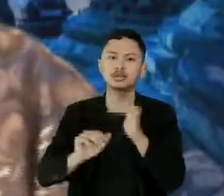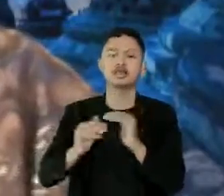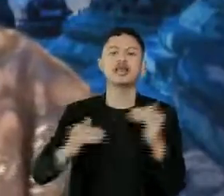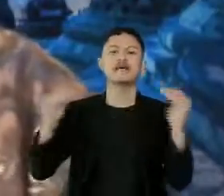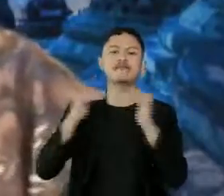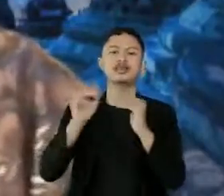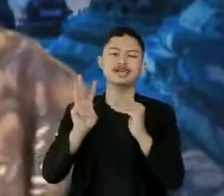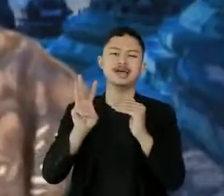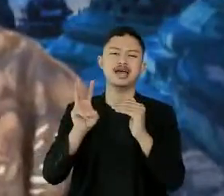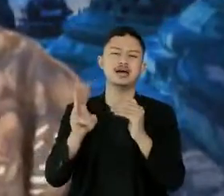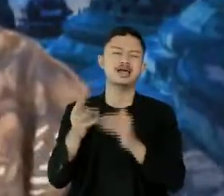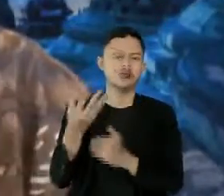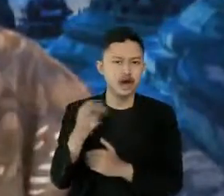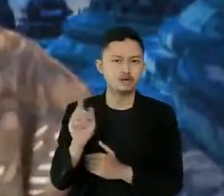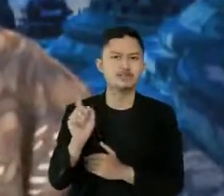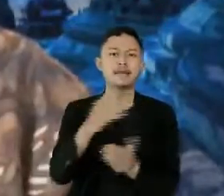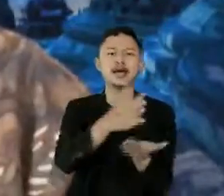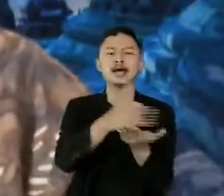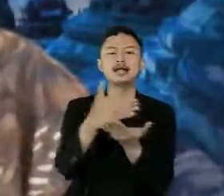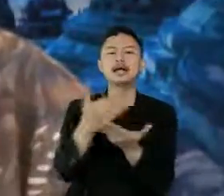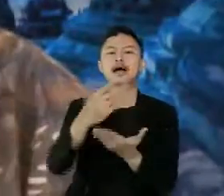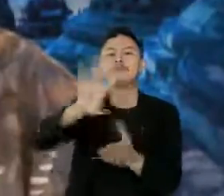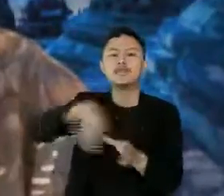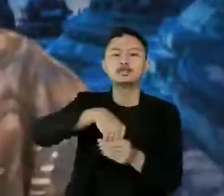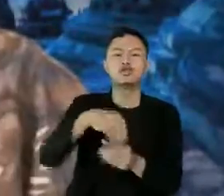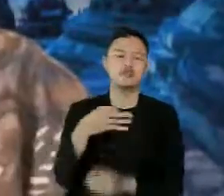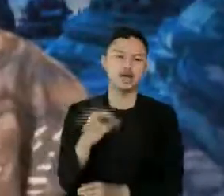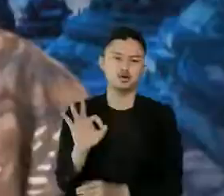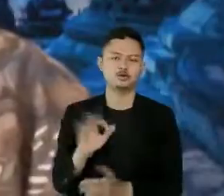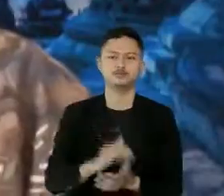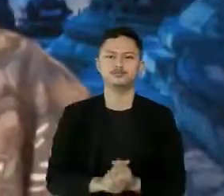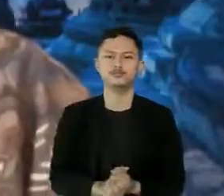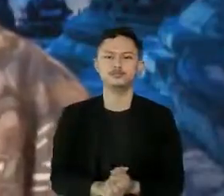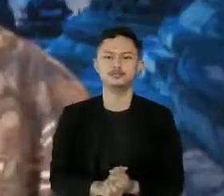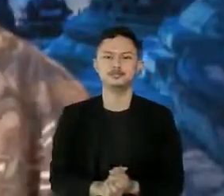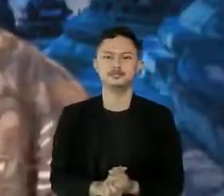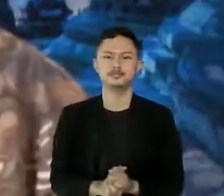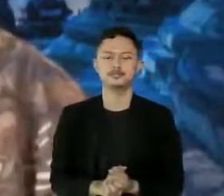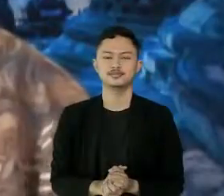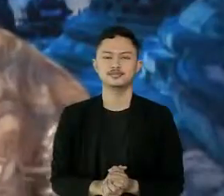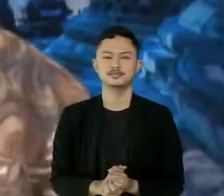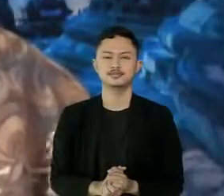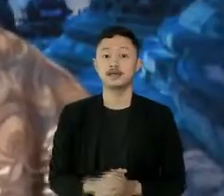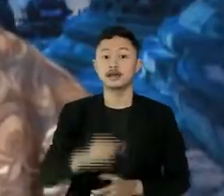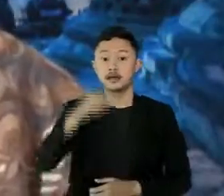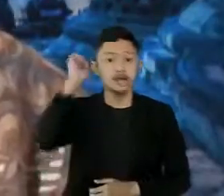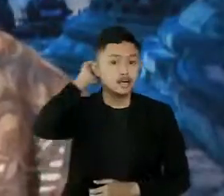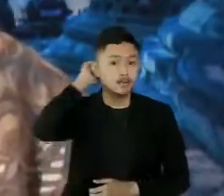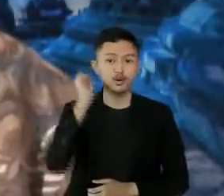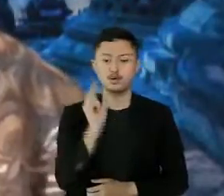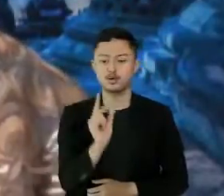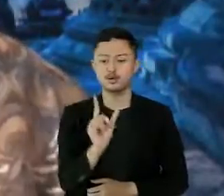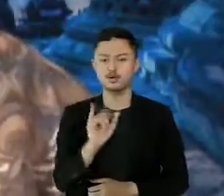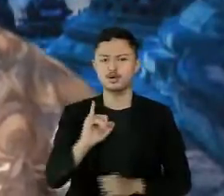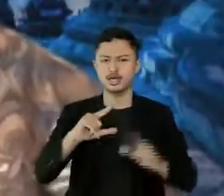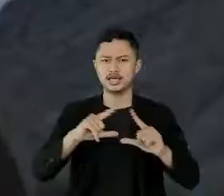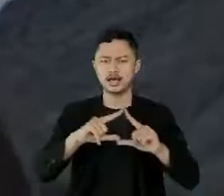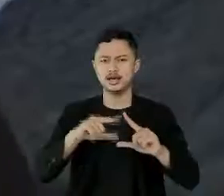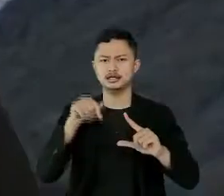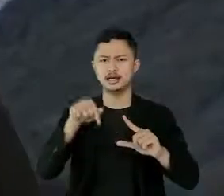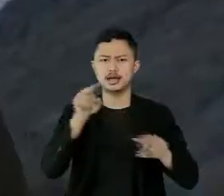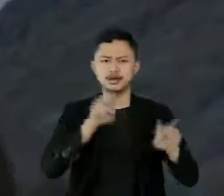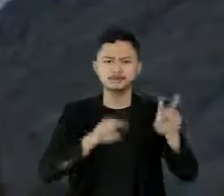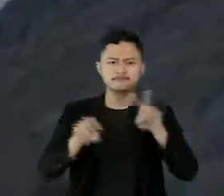Pak. Baik, Pak Riyadi. Saya akan sambung lagi ke Pak Riyadi. Saya mau ke Mbak Ria dulu. Mbak Ria, sebagai pengamat